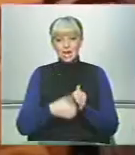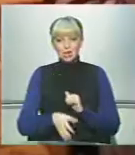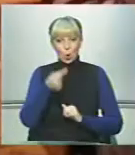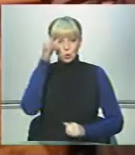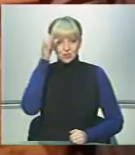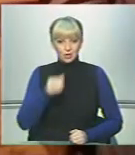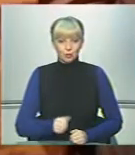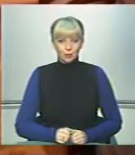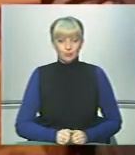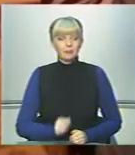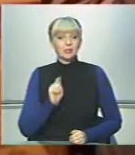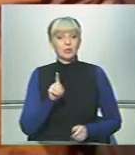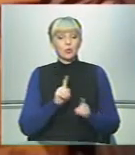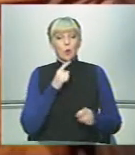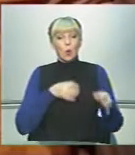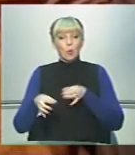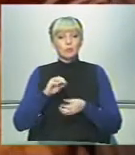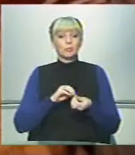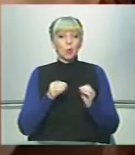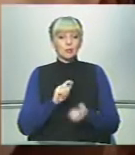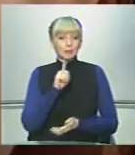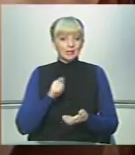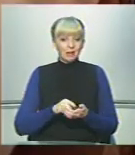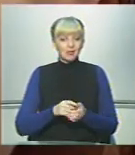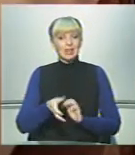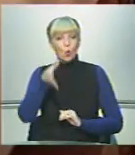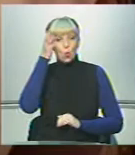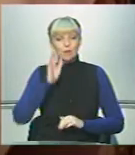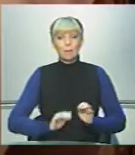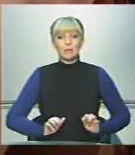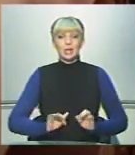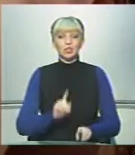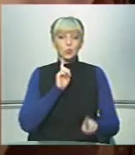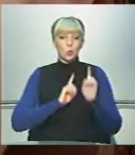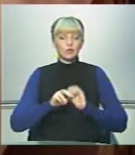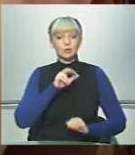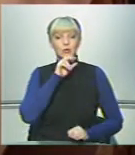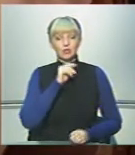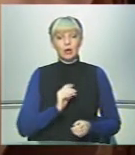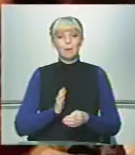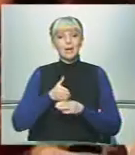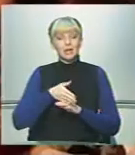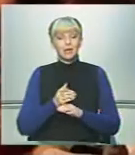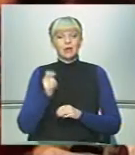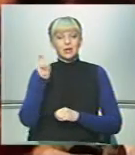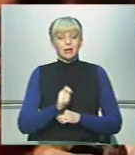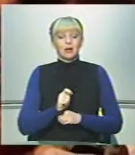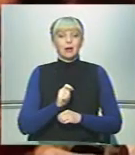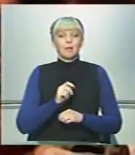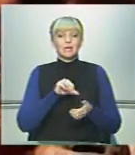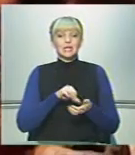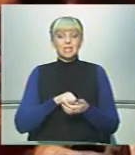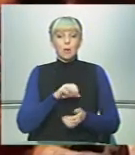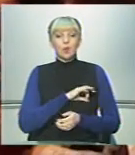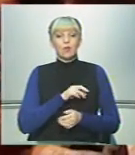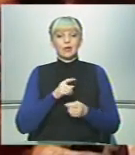освіту. Саме аби обговорити проблемні питання, на науково-практичну конференцію до Чернівців приїхали представники профтехучилищ